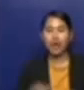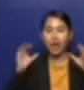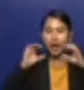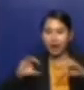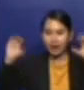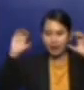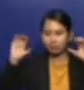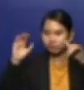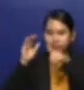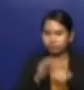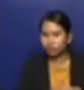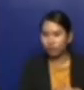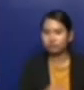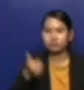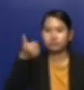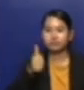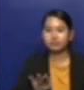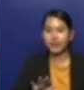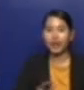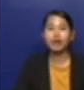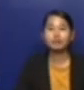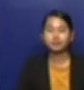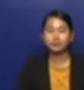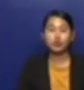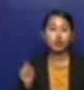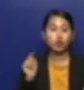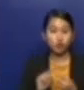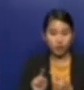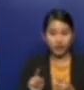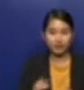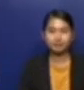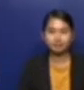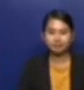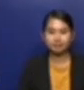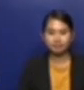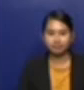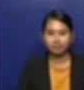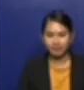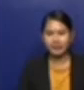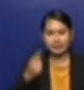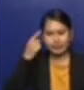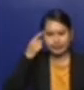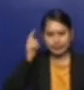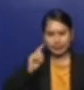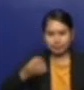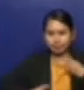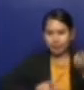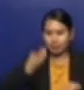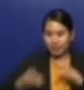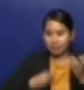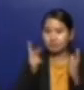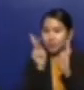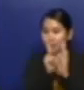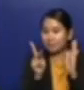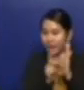ภาพของประชาชนไม่ได้หากการแสดงความคิดเห็นนั้นได้กระทำภายใต้กรอบเขตของกฎหมาย